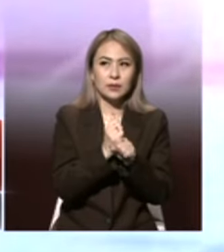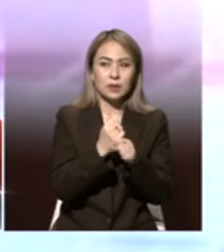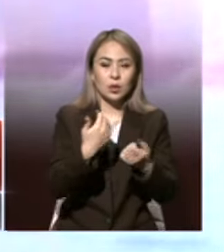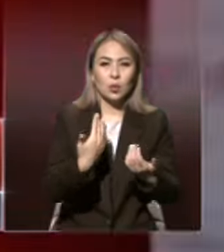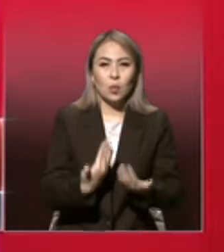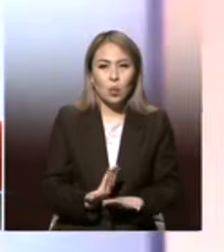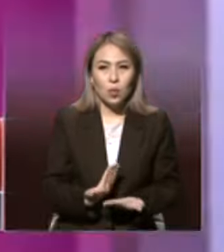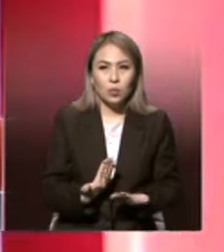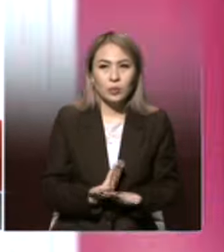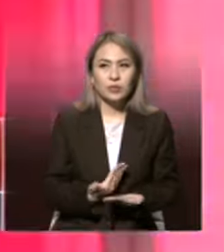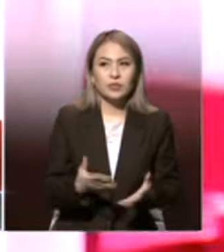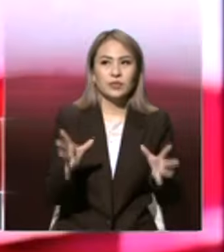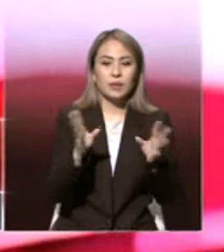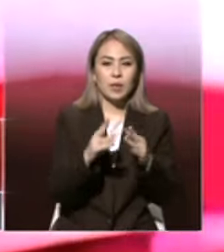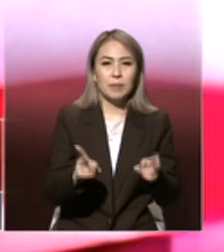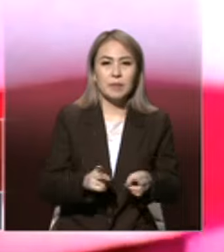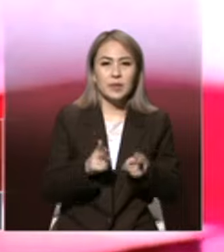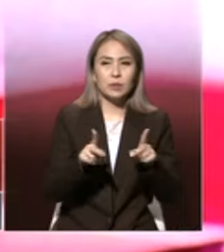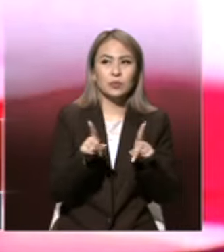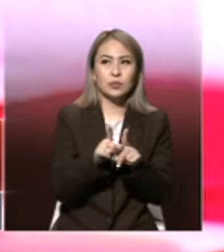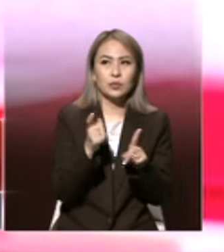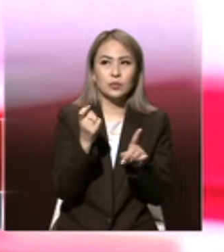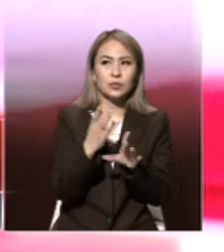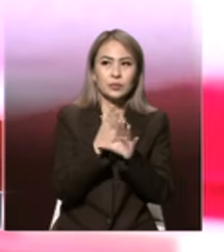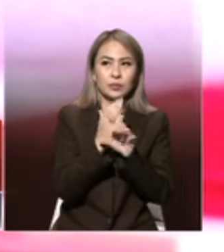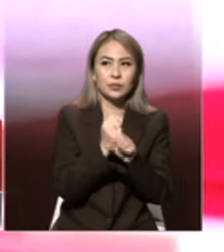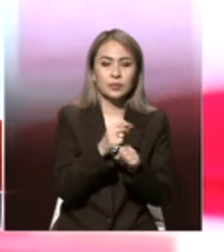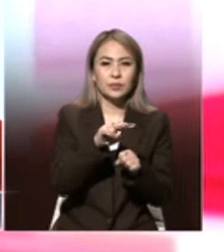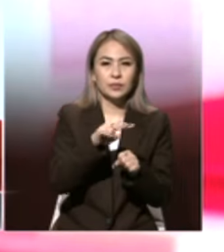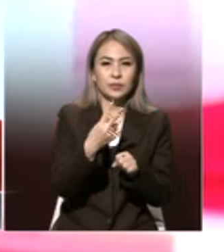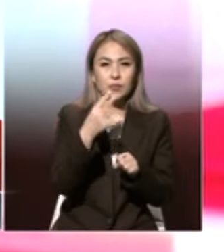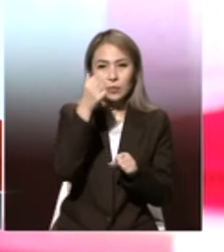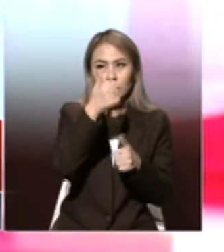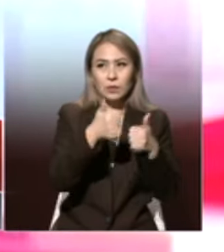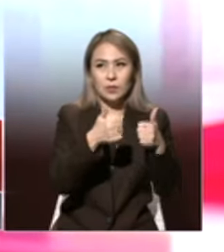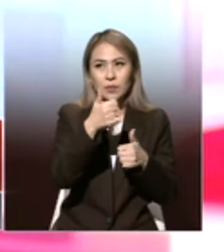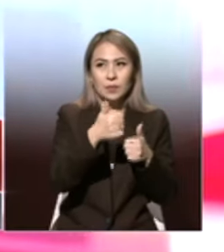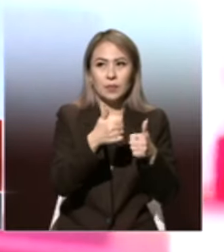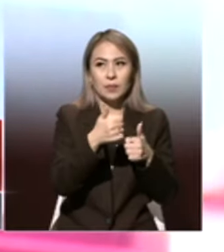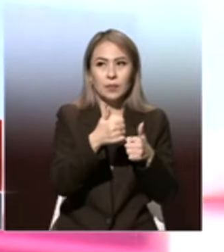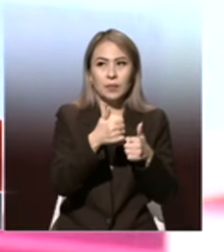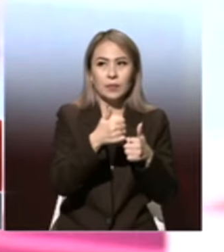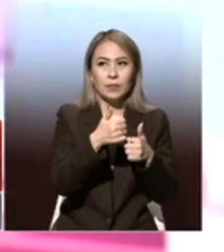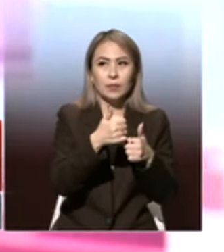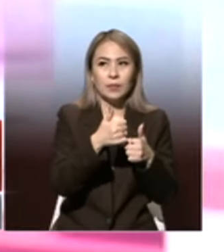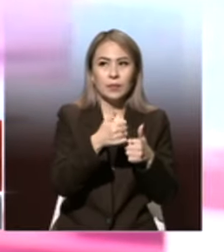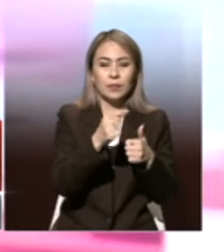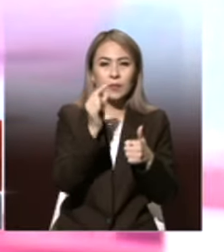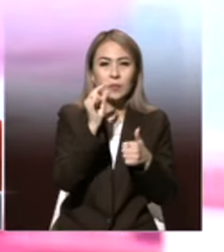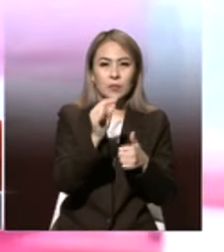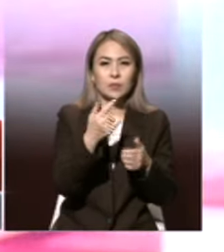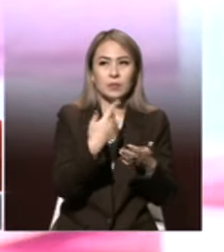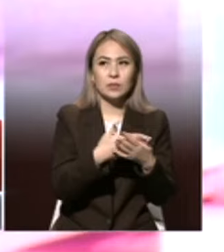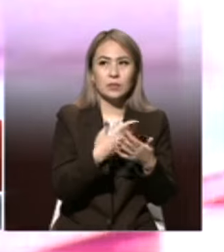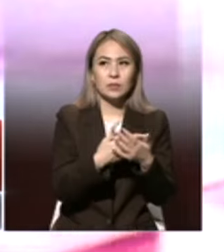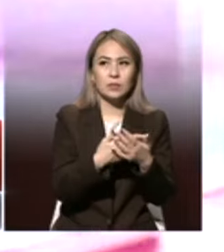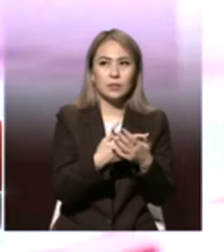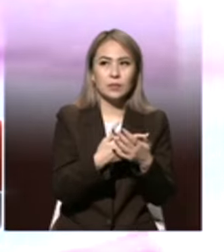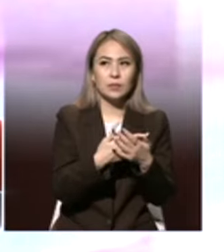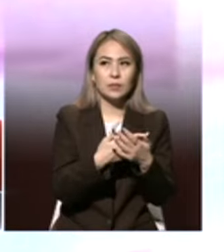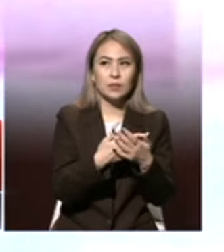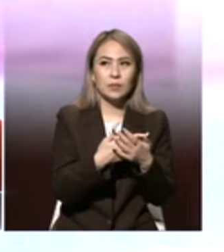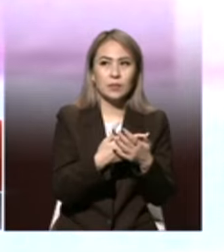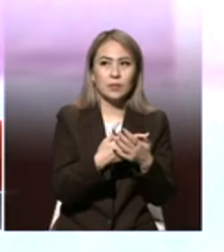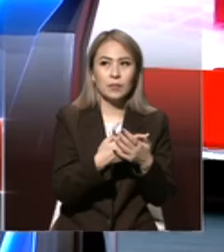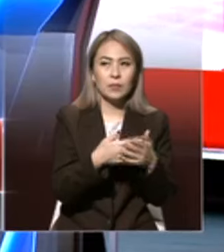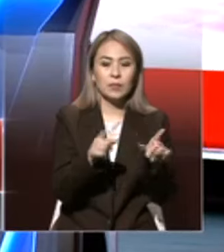тұрмыстық қатынастар саласында жасалған қылмыстар да азайды. 22-ші жылмен салыстырғанда, 23-ші жылы. Сәл ғана енді